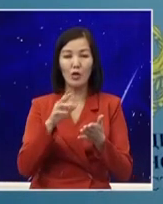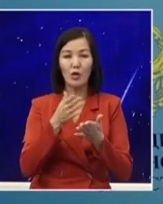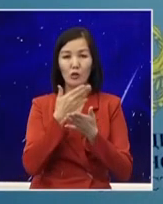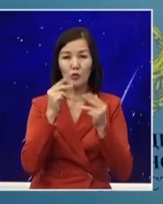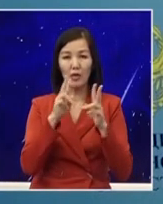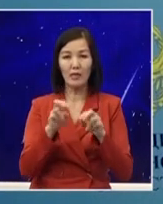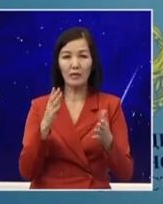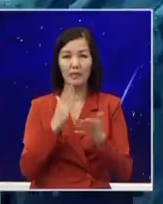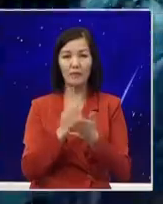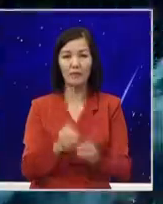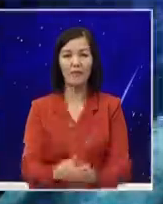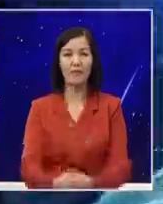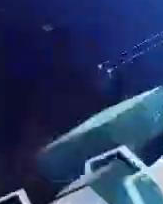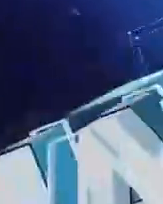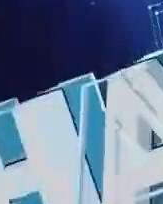жатыр.